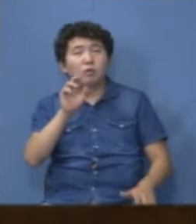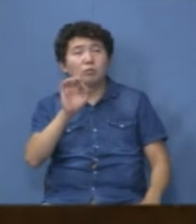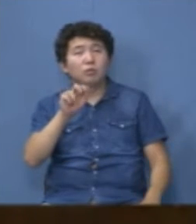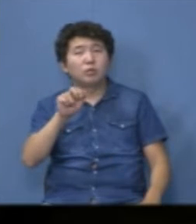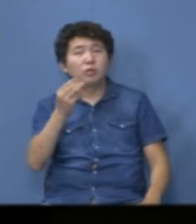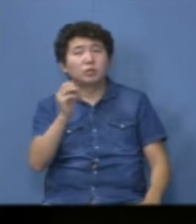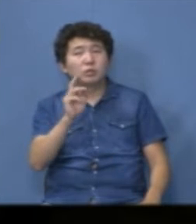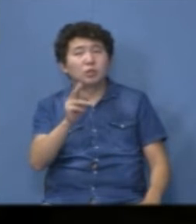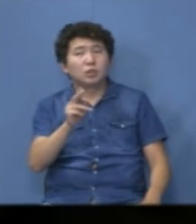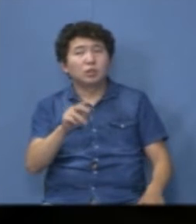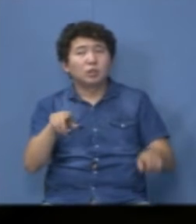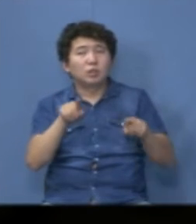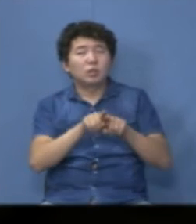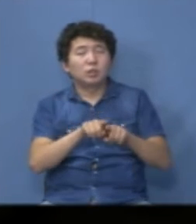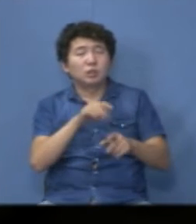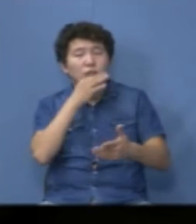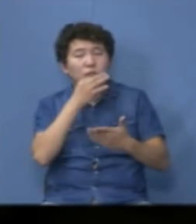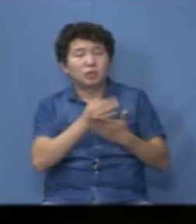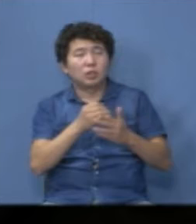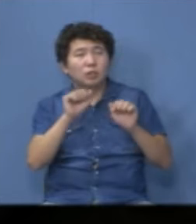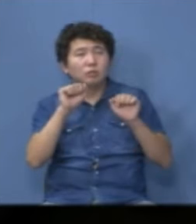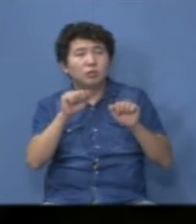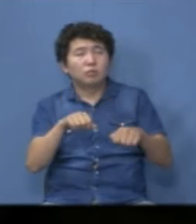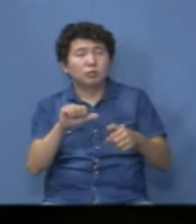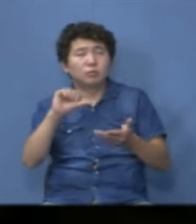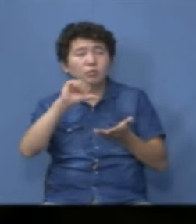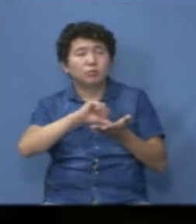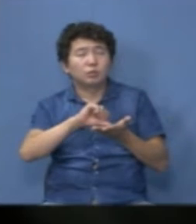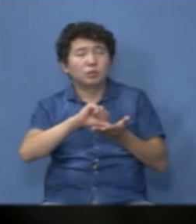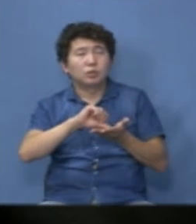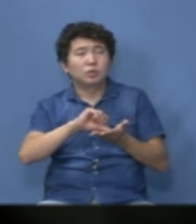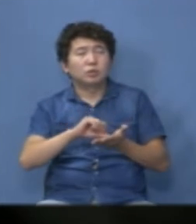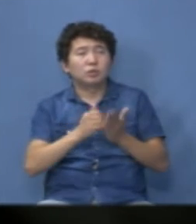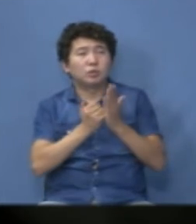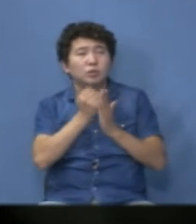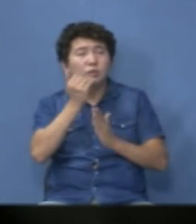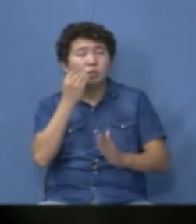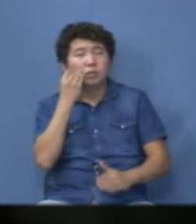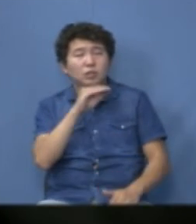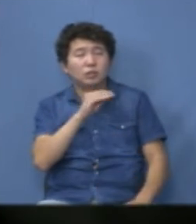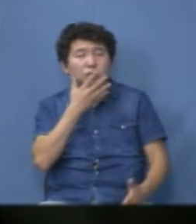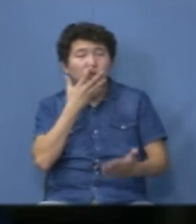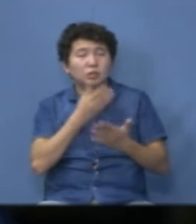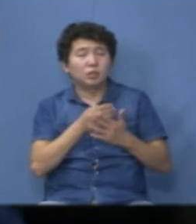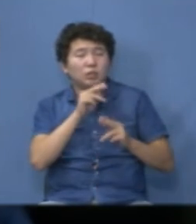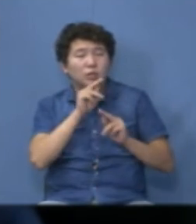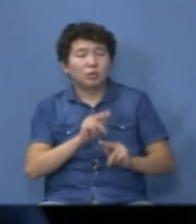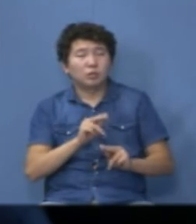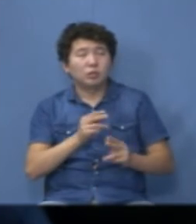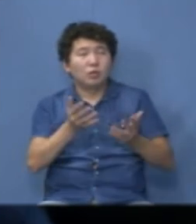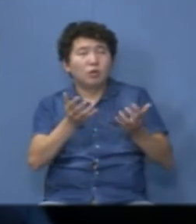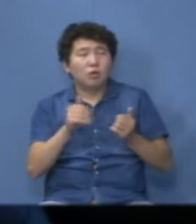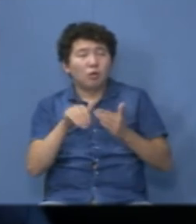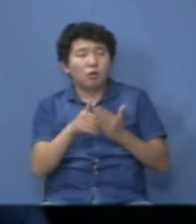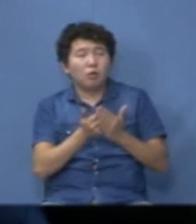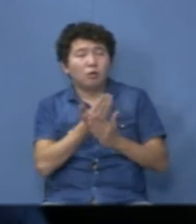Нурлан Рамазанов. Он также отметил, что возможность принять в ней участие позволила ему повысить качество своей работы, получить новые навыки,